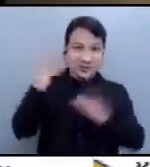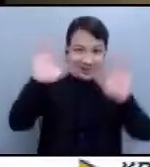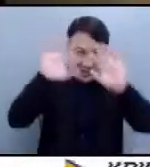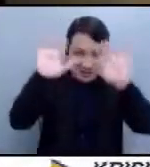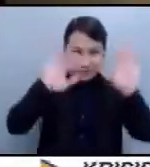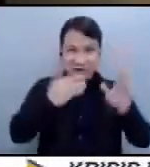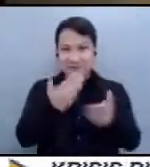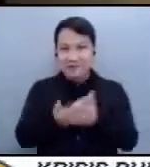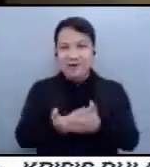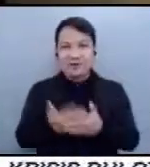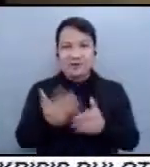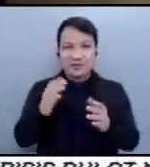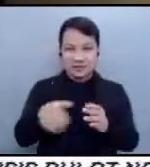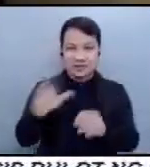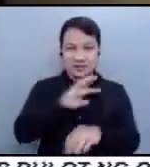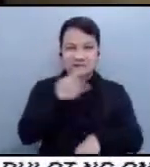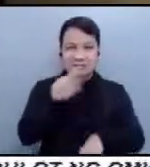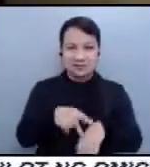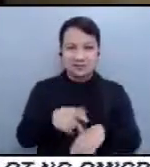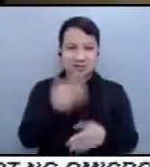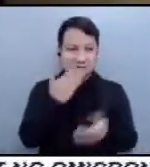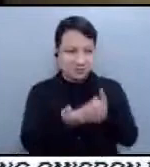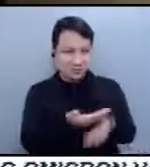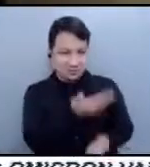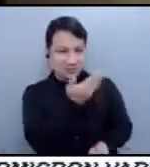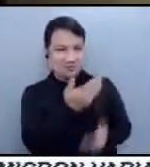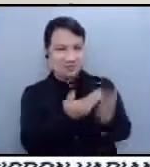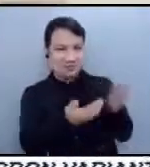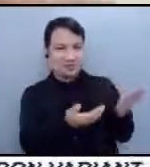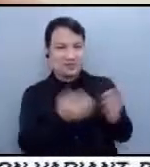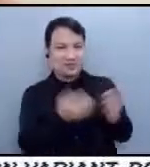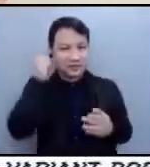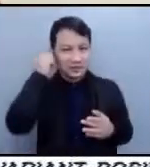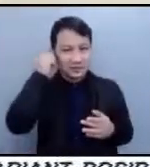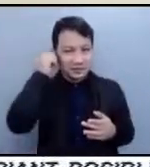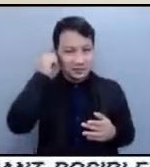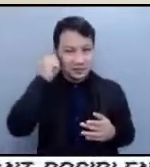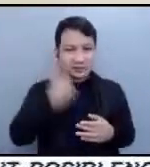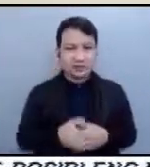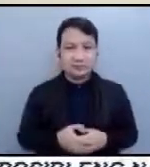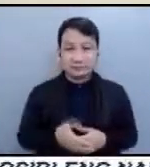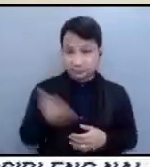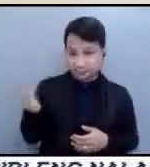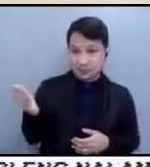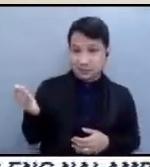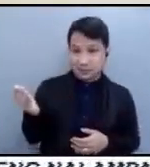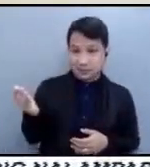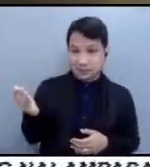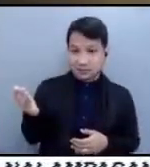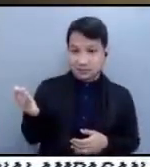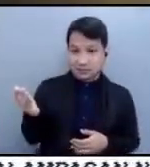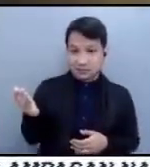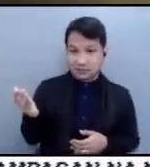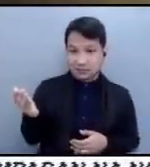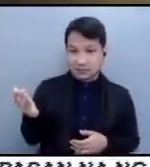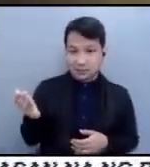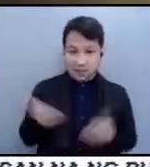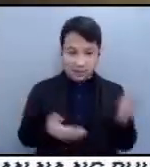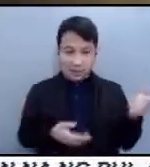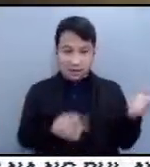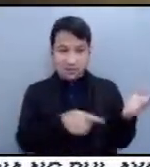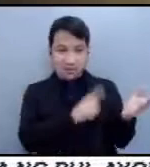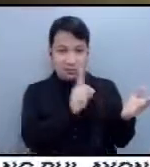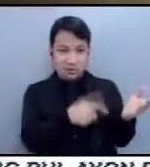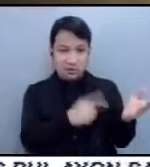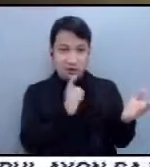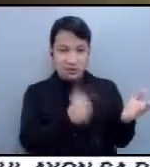nanonood ng Rise and Shine. And good morning po sa inyo. Yes guys. So ikaw, Atalia. Hello po sa Coach Carlo po